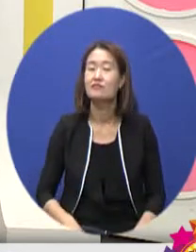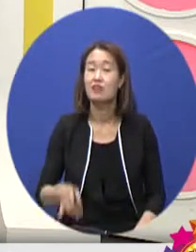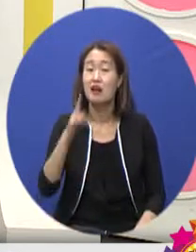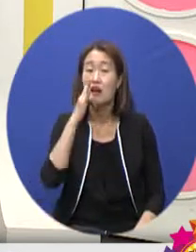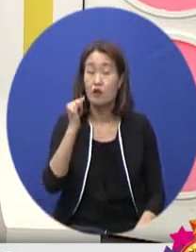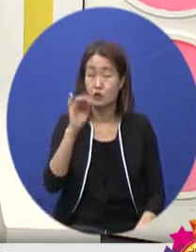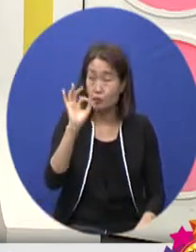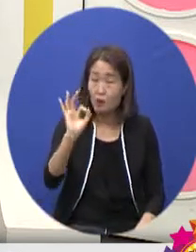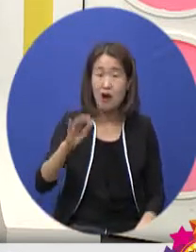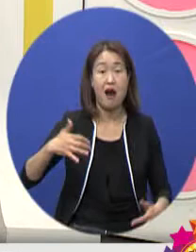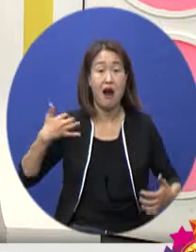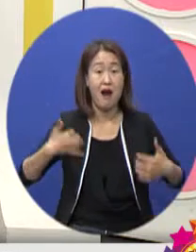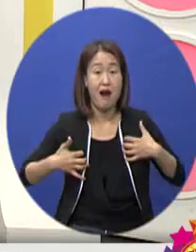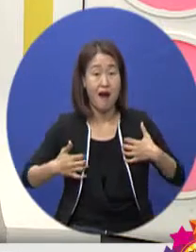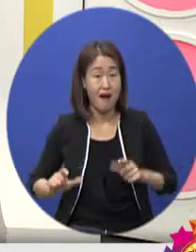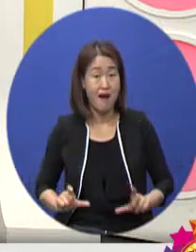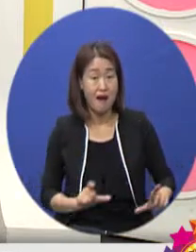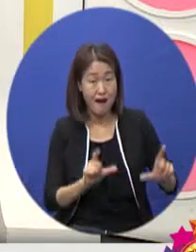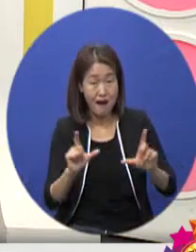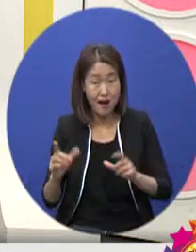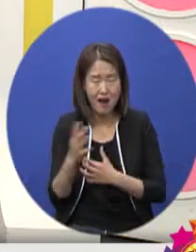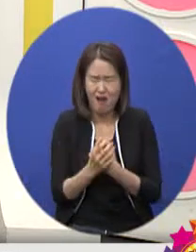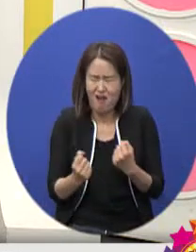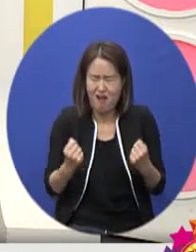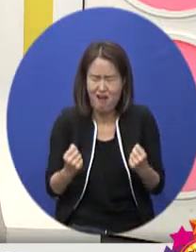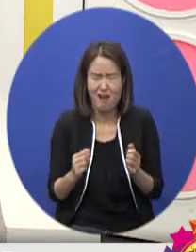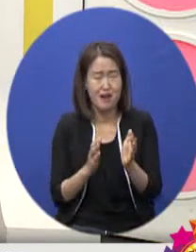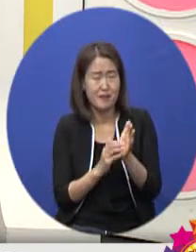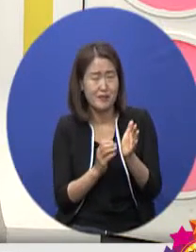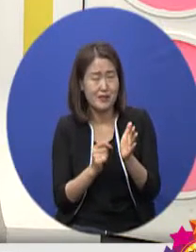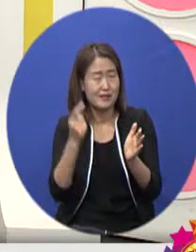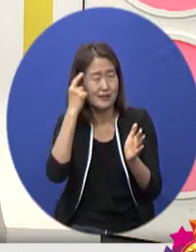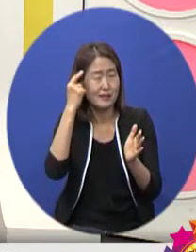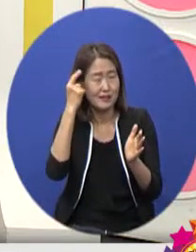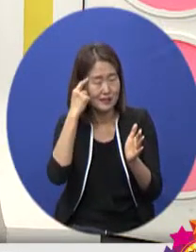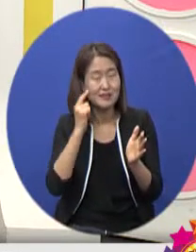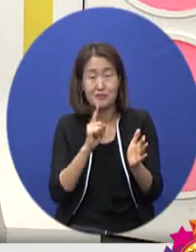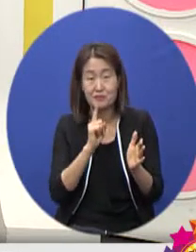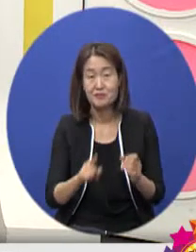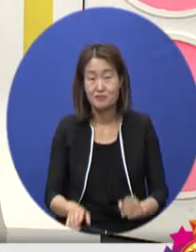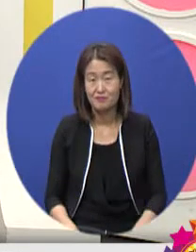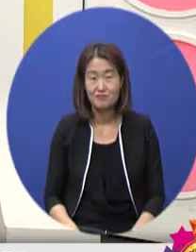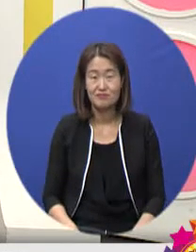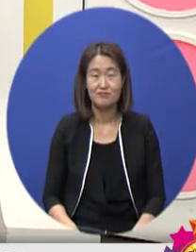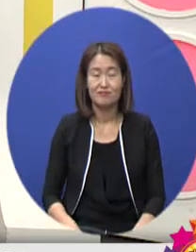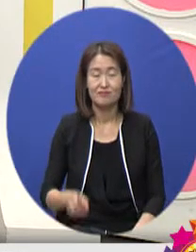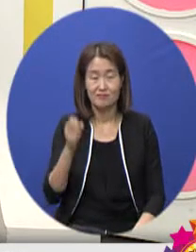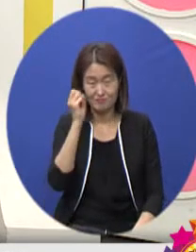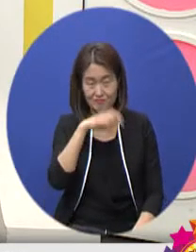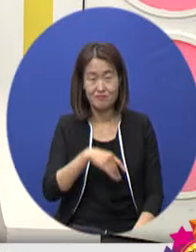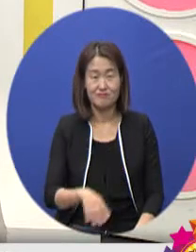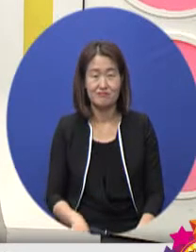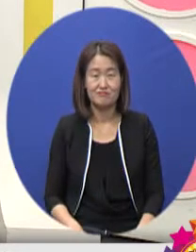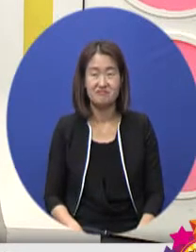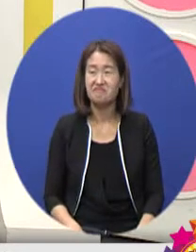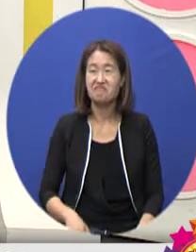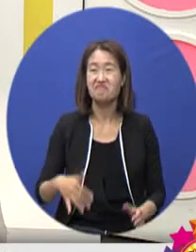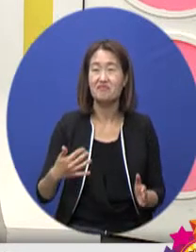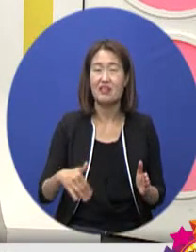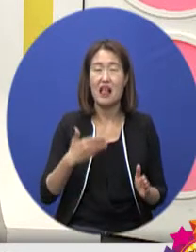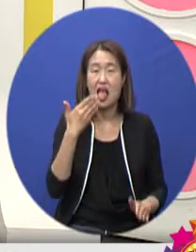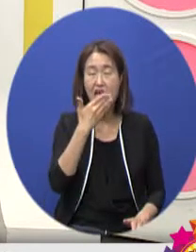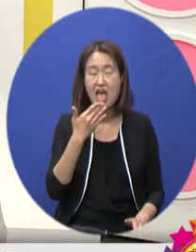이렇게 즐겁게 사시는 게 건강의 네. 비결이 아닌가 싶어요. 아유 그냥 뭐 아직 뭐